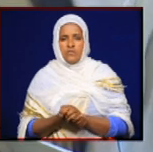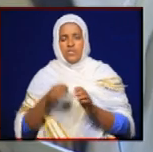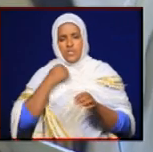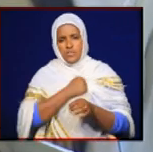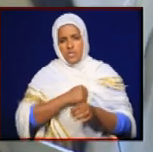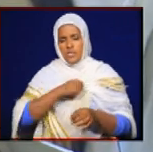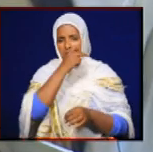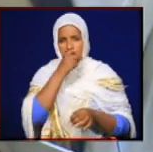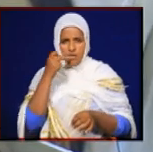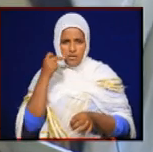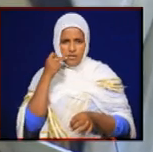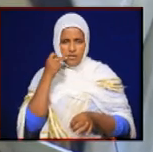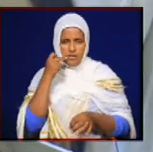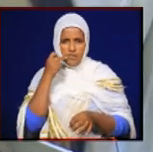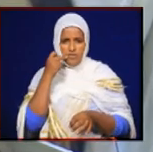ዘኝልኝ ድንግል